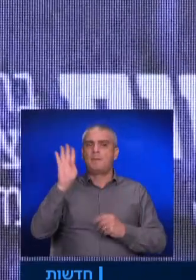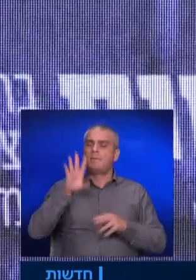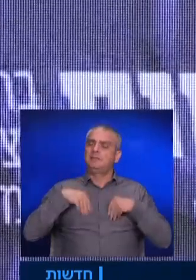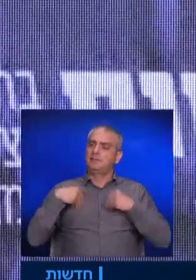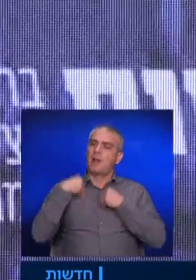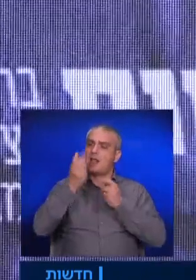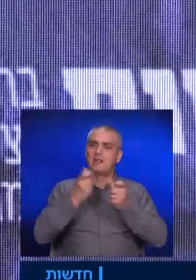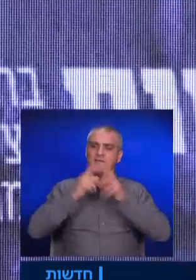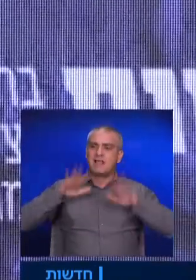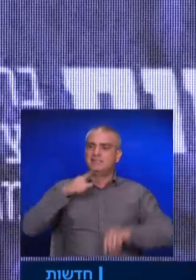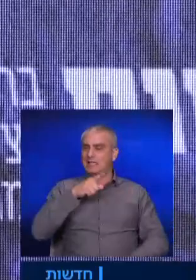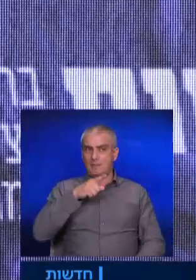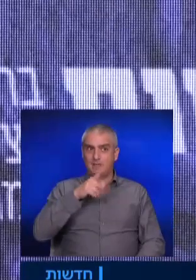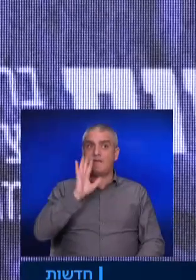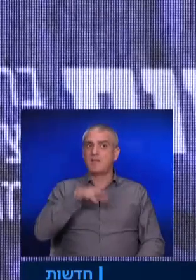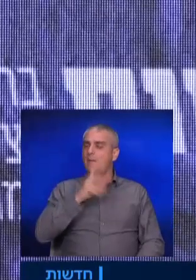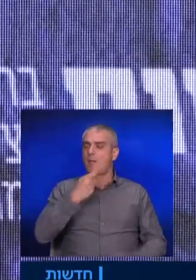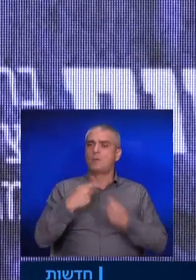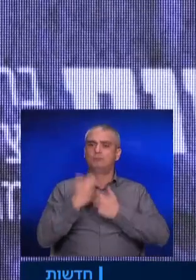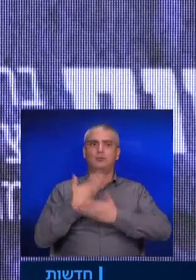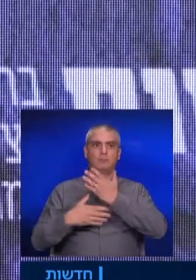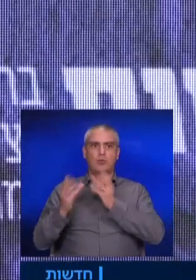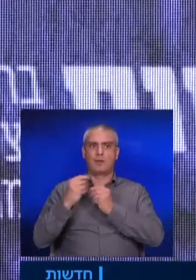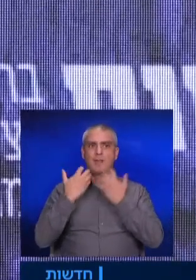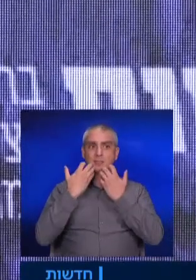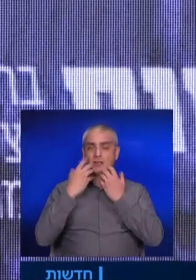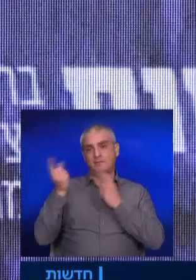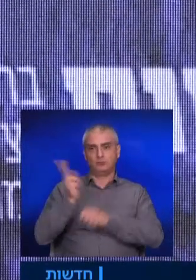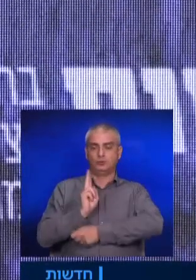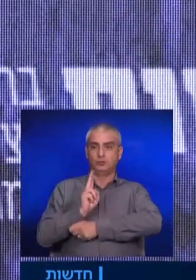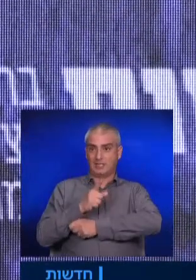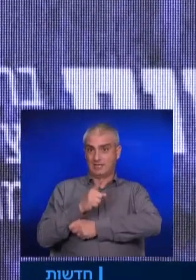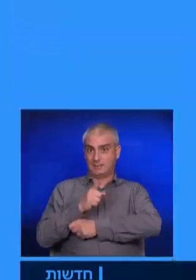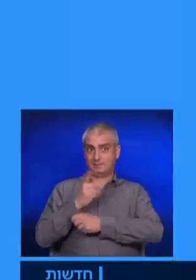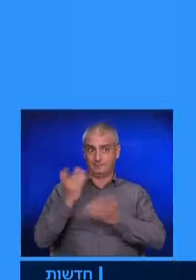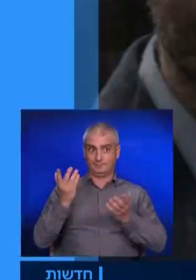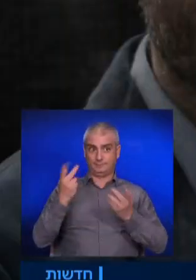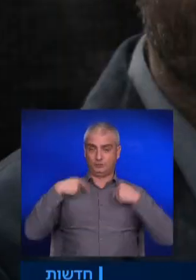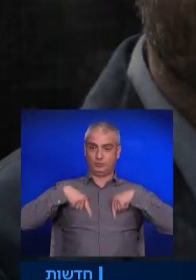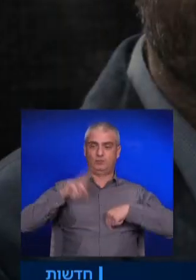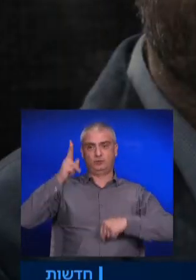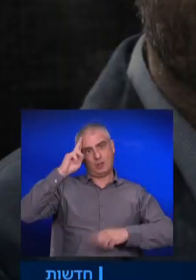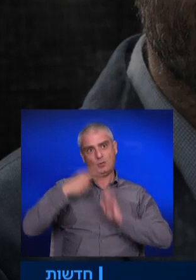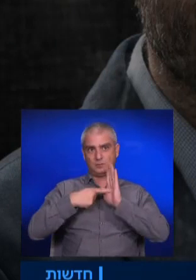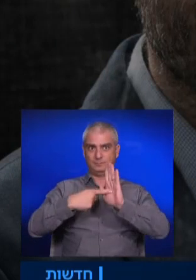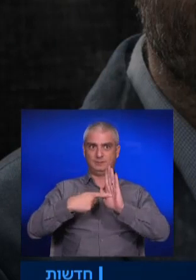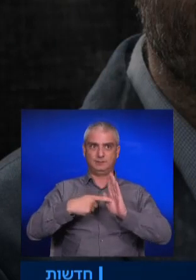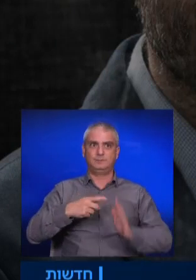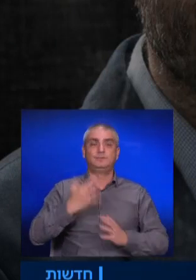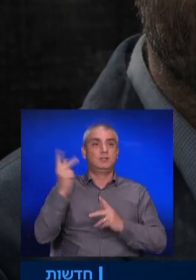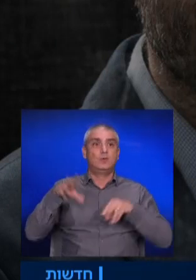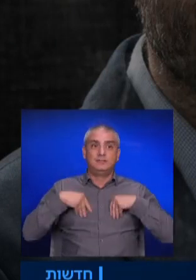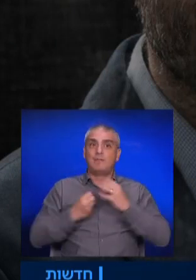לרע"מ, וגם למה הוא משתף פעולה עם הנרטיב שלטענתו הוא שקרי שיושב ראש הליכוד מציג. הוא אומר שהוא הסכים להקים את